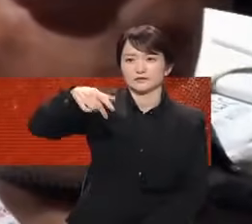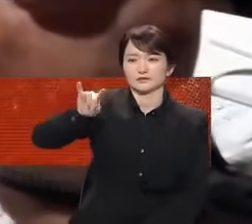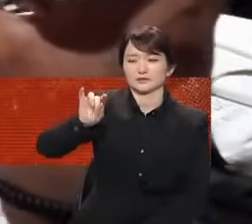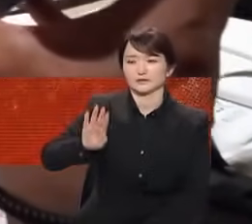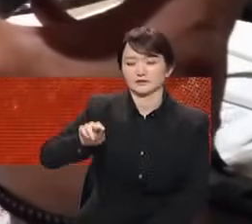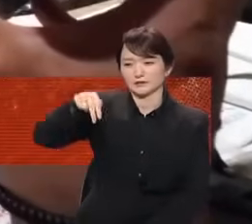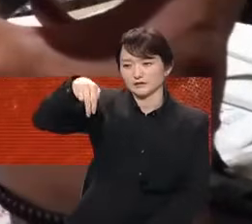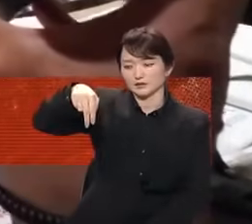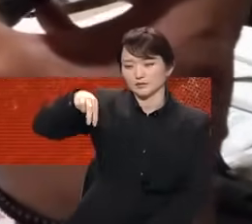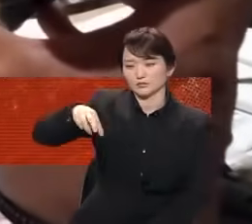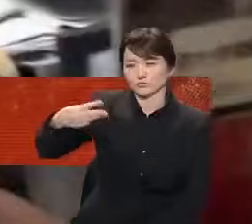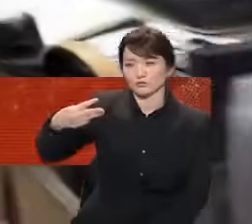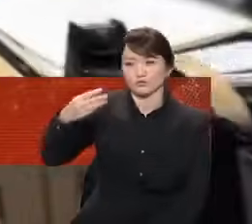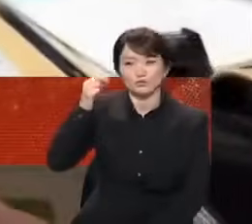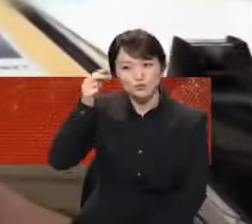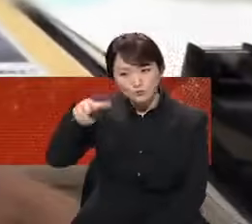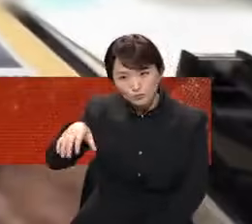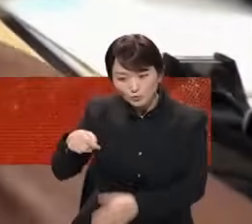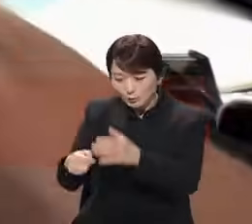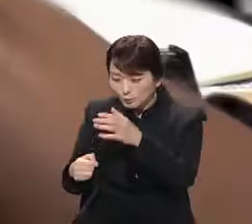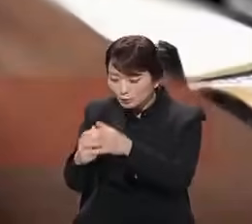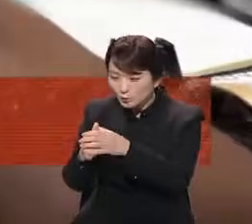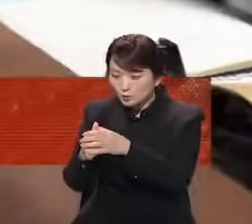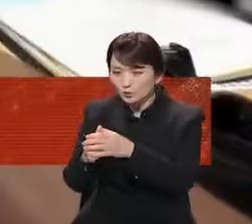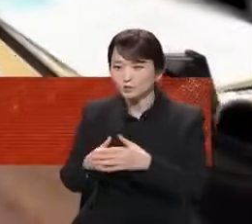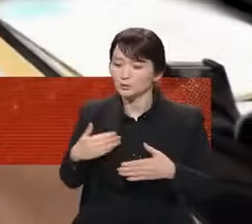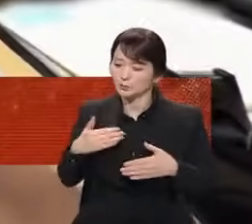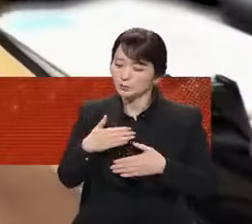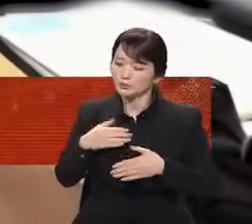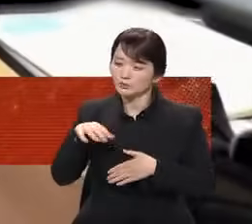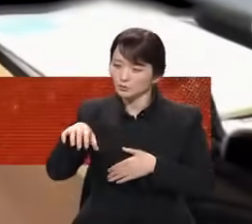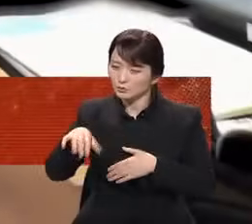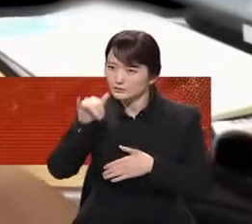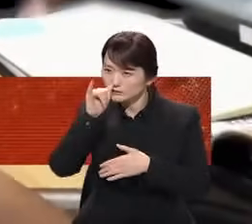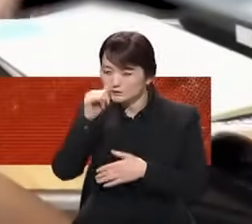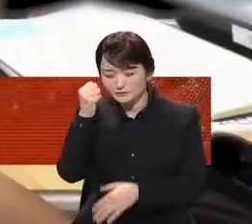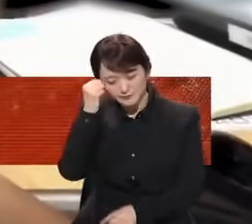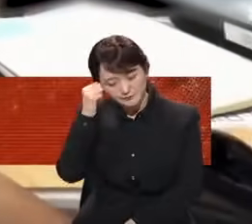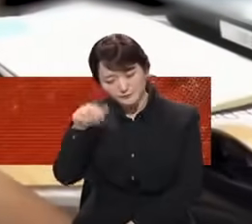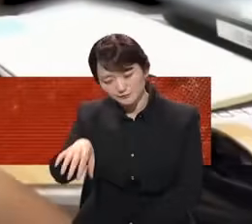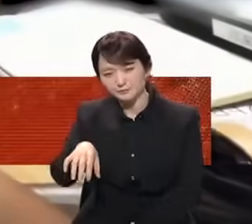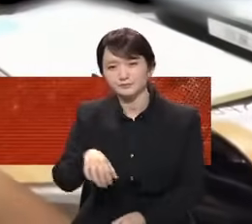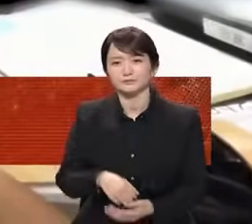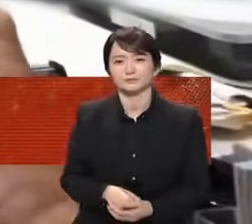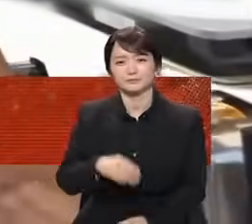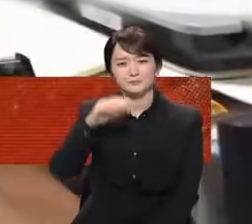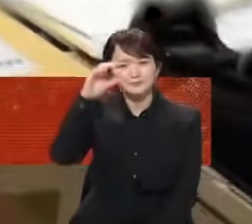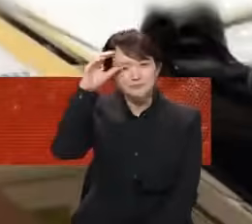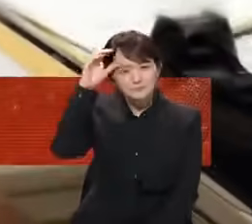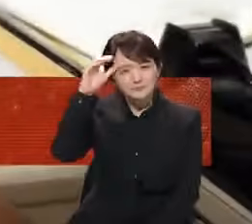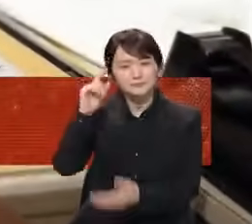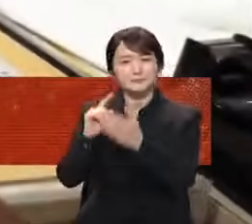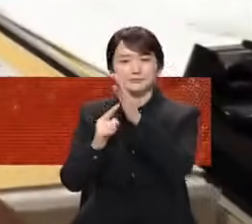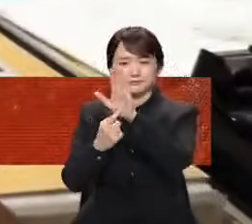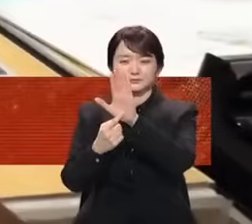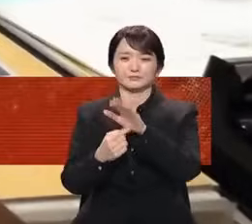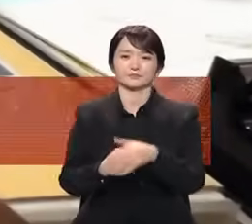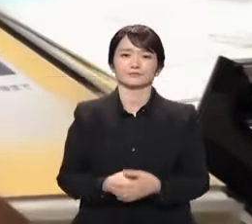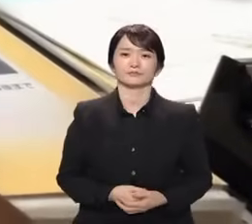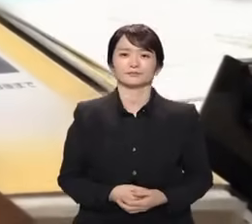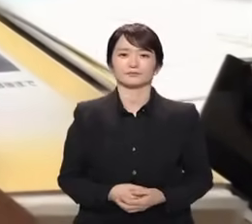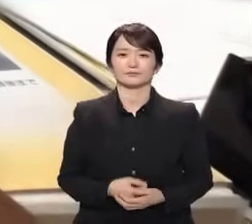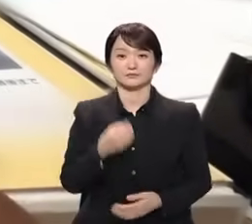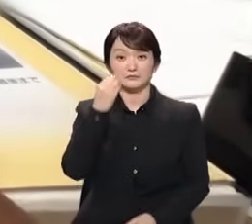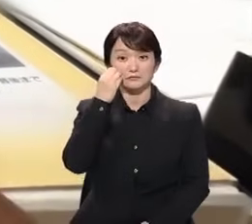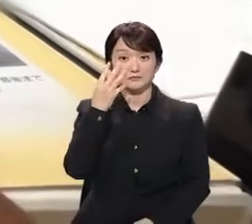굉장히 좀 독특한 곳이었고요. 목욕탕이 딸린 처음 경험해보는 숙박 형태가 될 것 같다면서 기대감을 드러내기도 했습니다. 자,